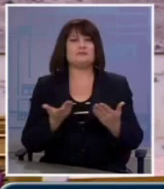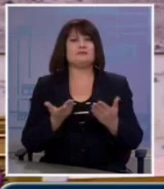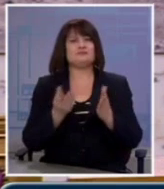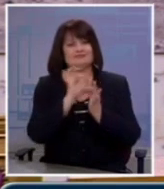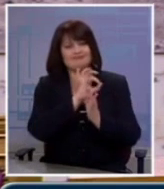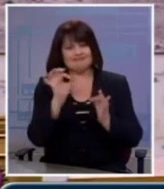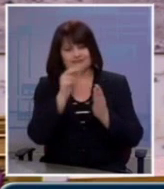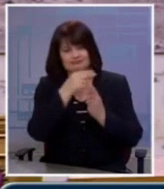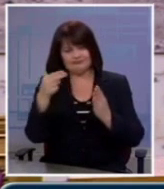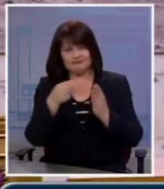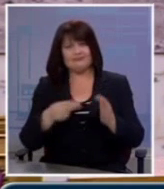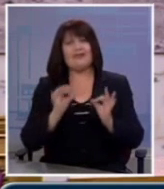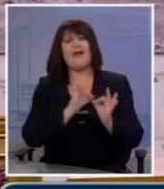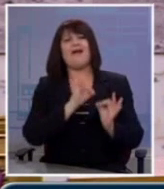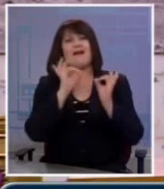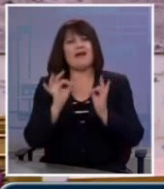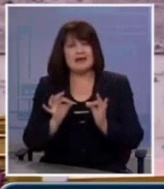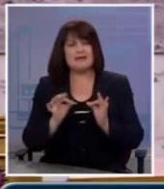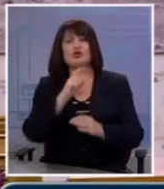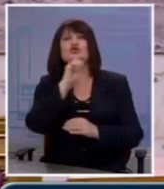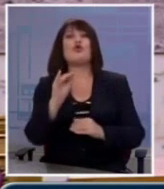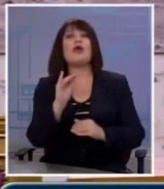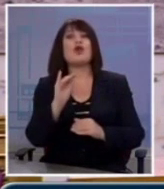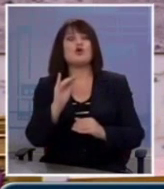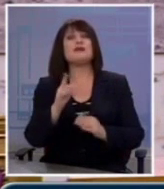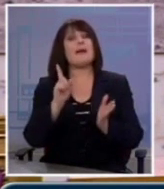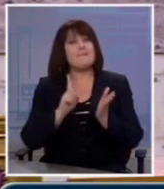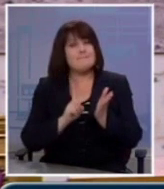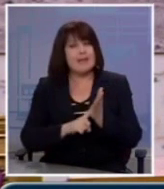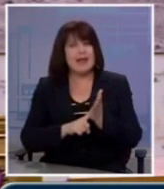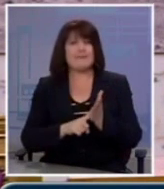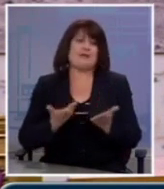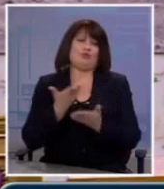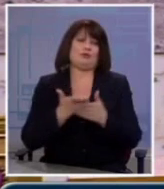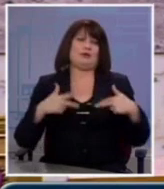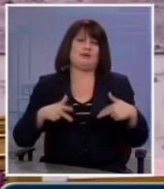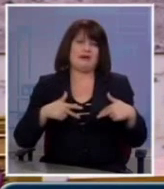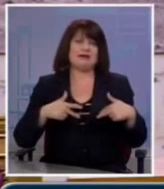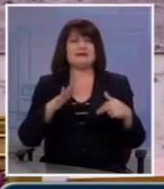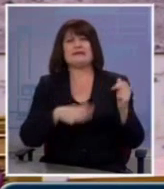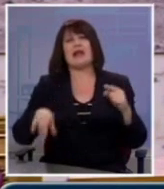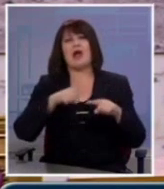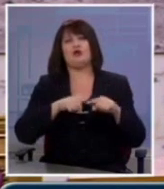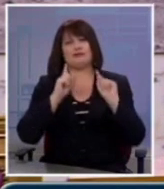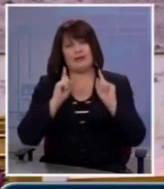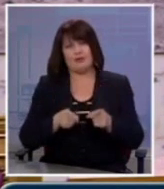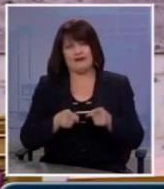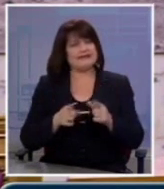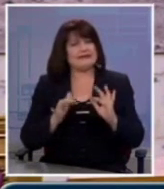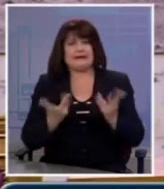διατύπωση κατακρίβειαν του ερωτήματος το οποίο προτείνει η κυβέρνηση να αποτελέσει